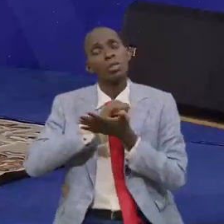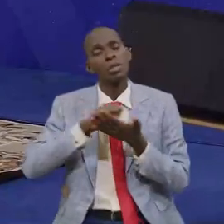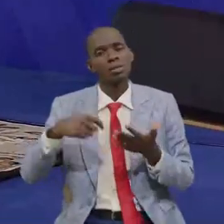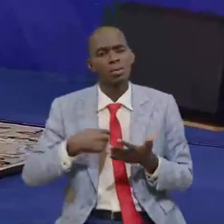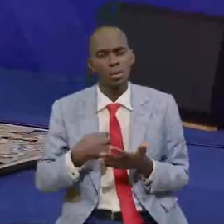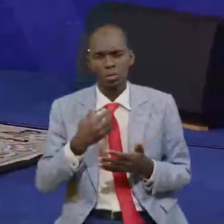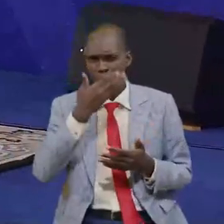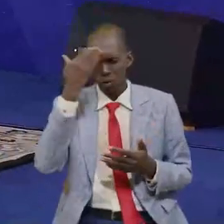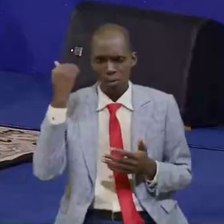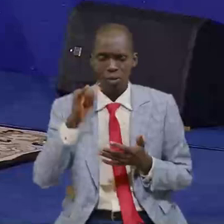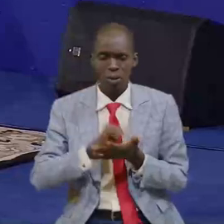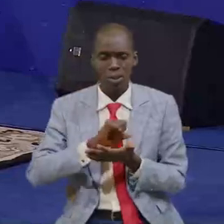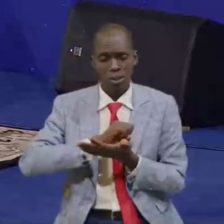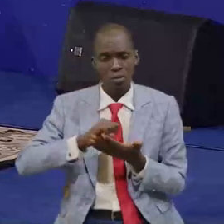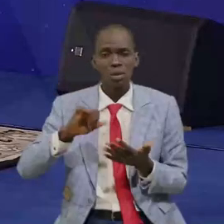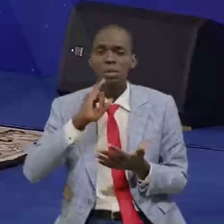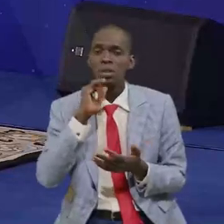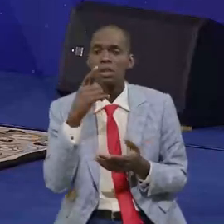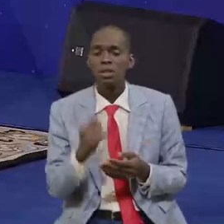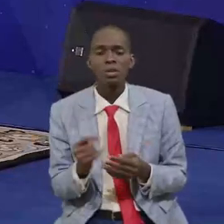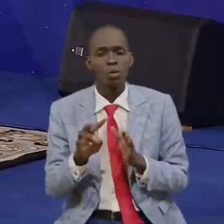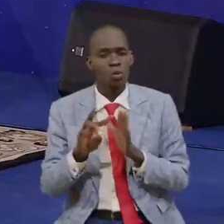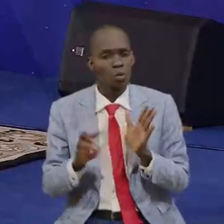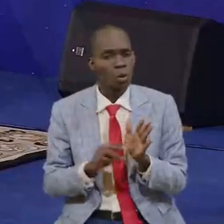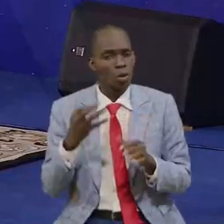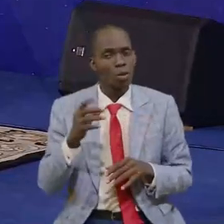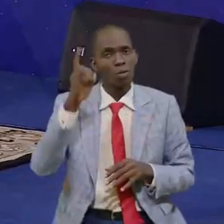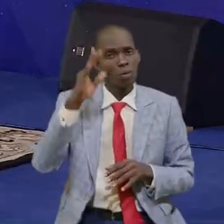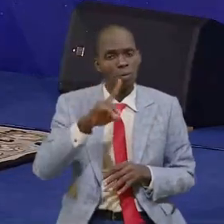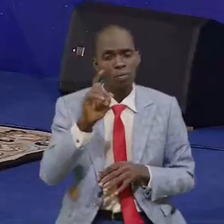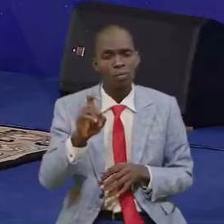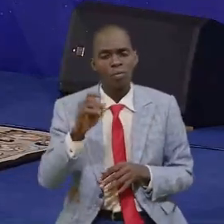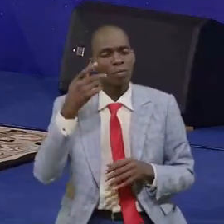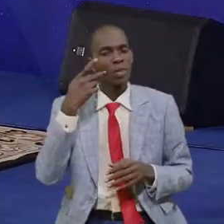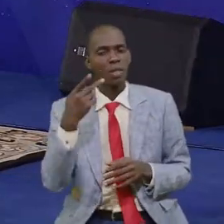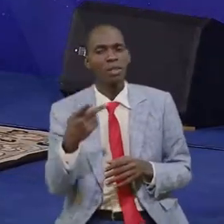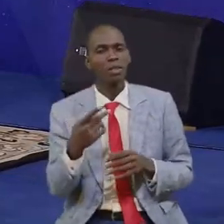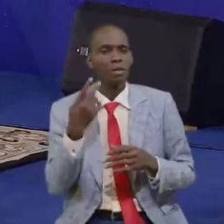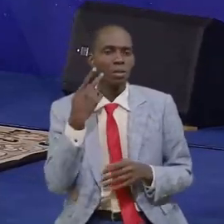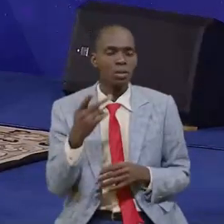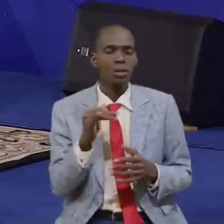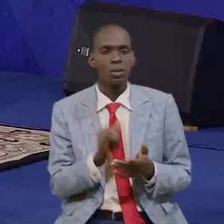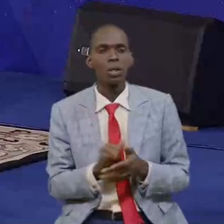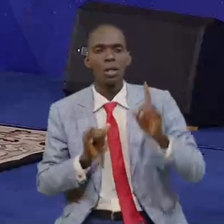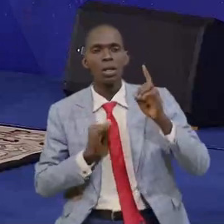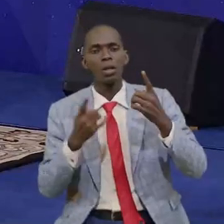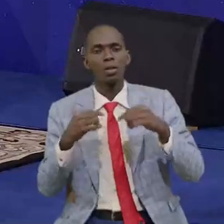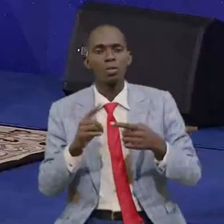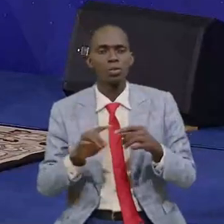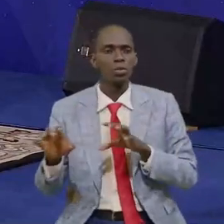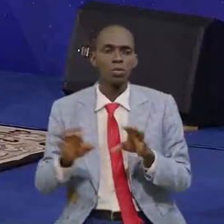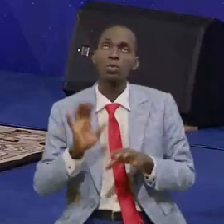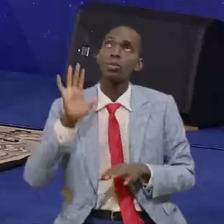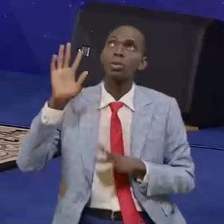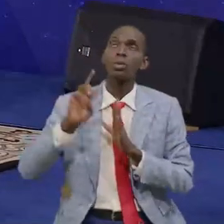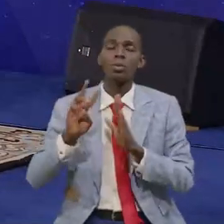Et Jésus-Christ a dit, voici, je viens pour faire ta volonté, oh Dieu. Il abolit